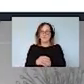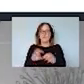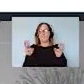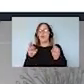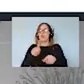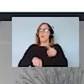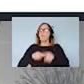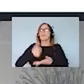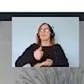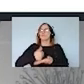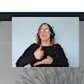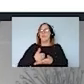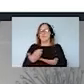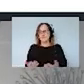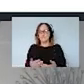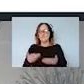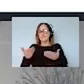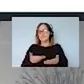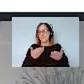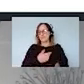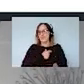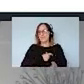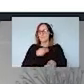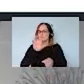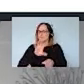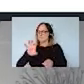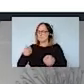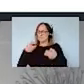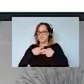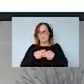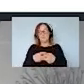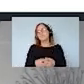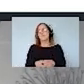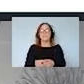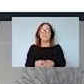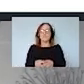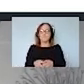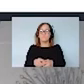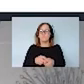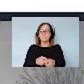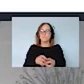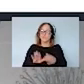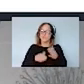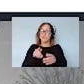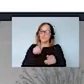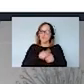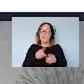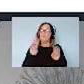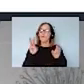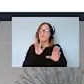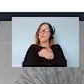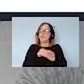warsztaty stacjonarne. Więc zachęcam też, żeby obserwować nasze strony i ze względu na sam udział w warsztatach